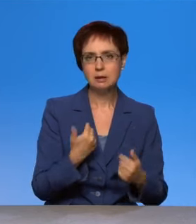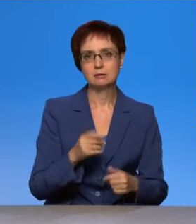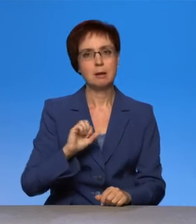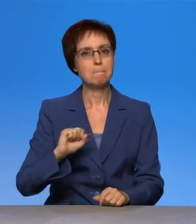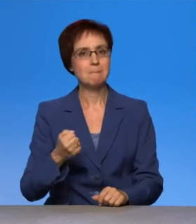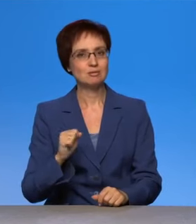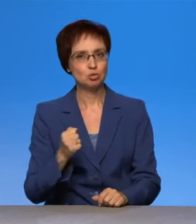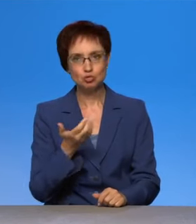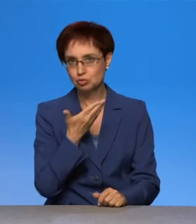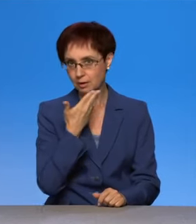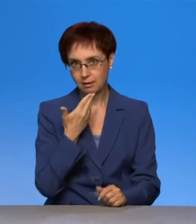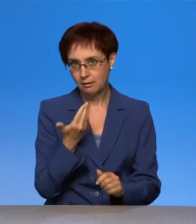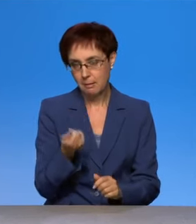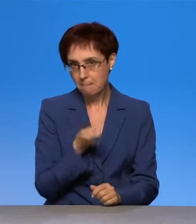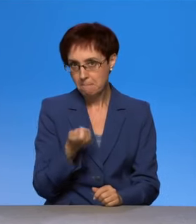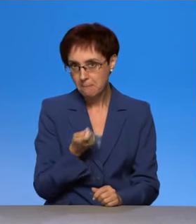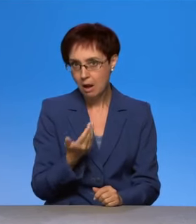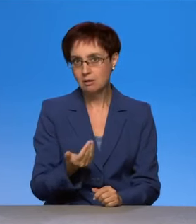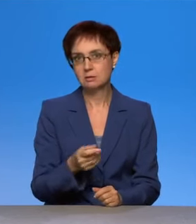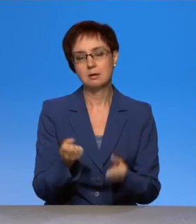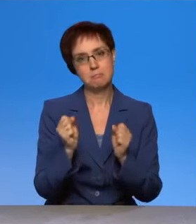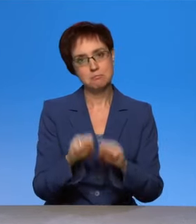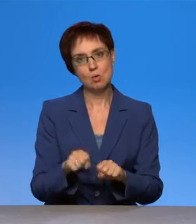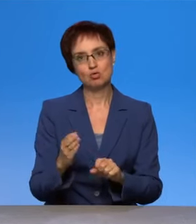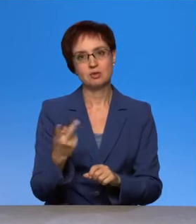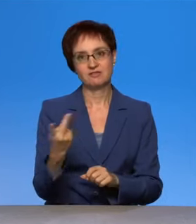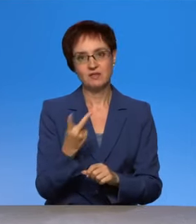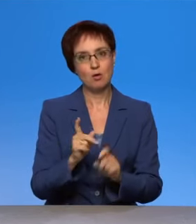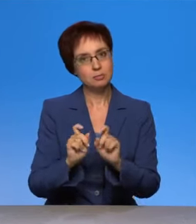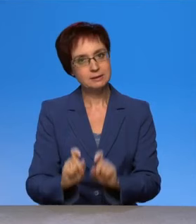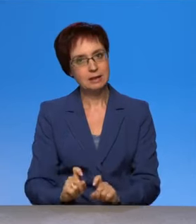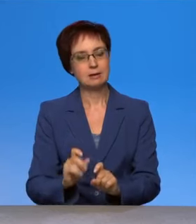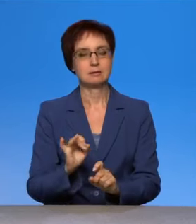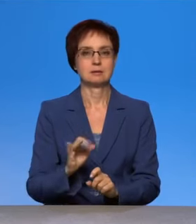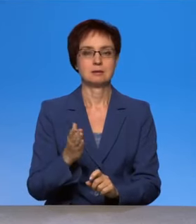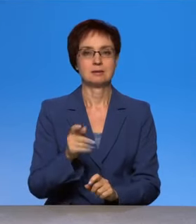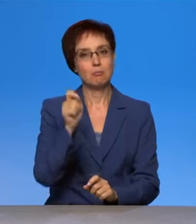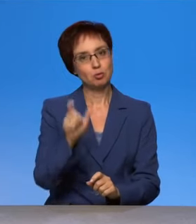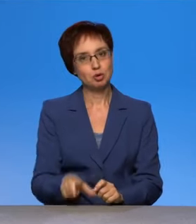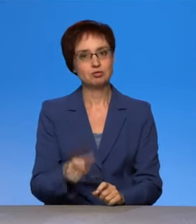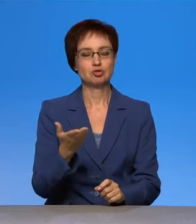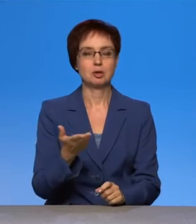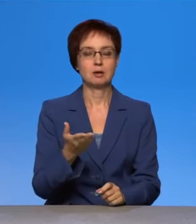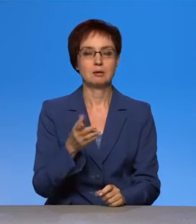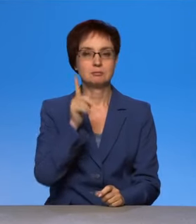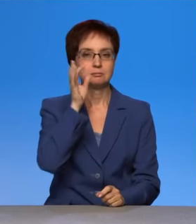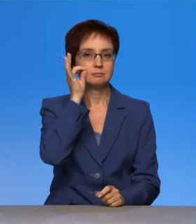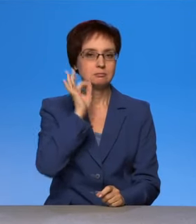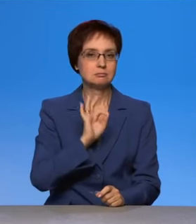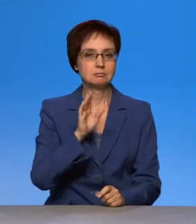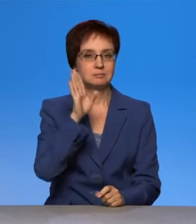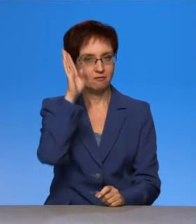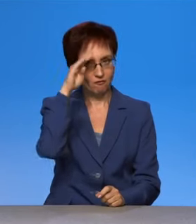бутылочкой лимонада обсудить проблемы, поплакаться в жилетку или нет. Ну и вообще, что тревожит